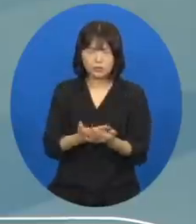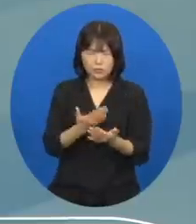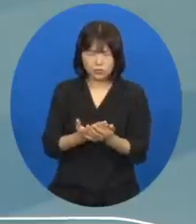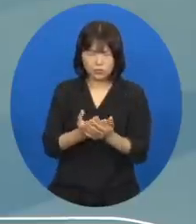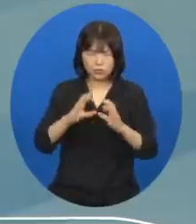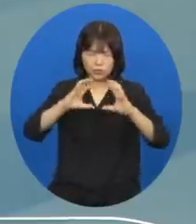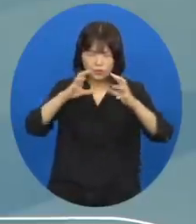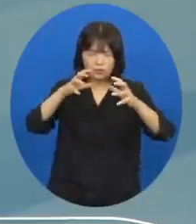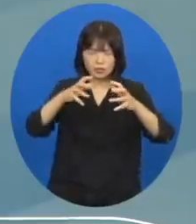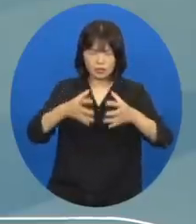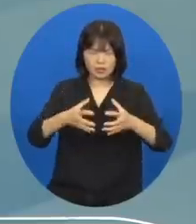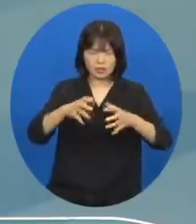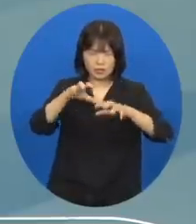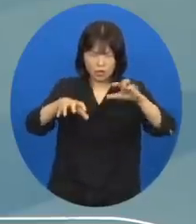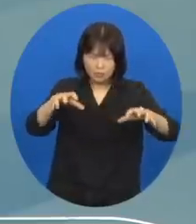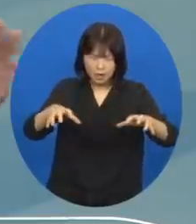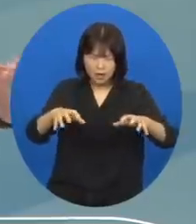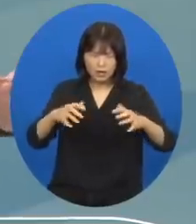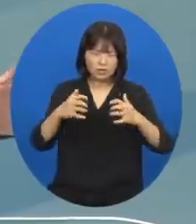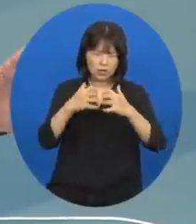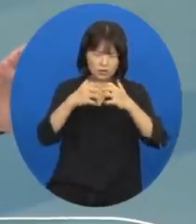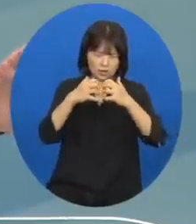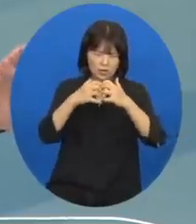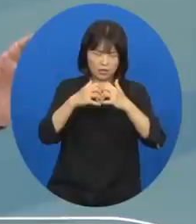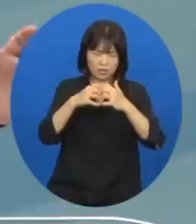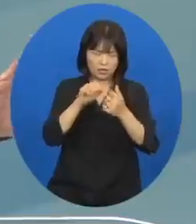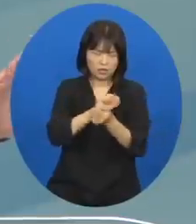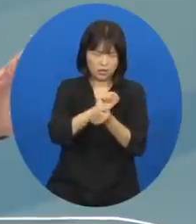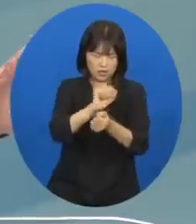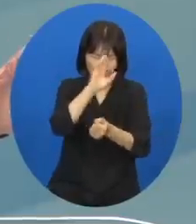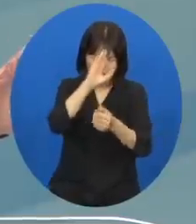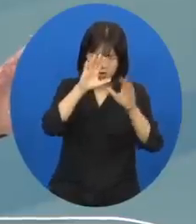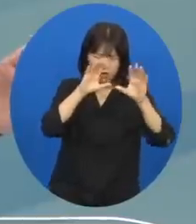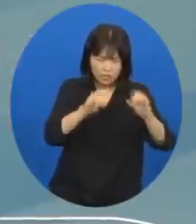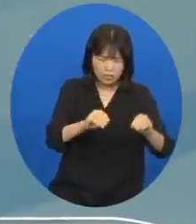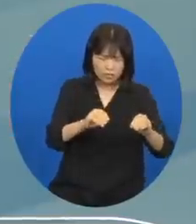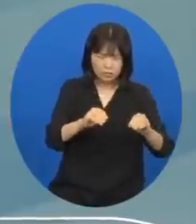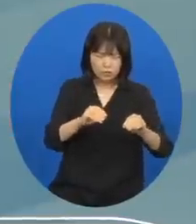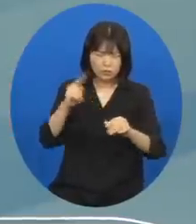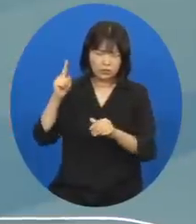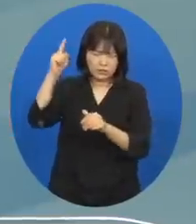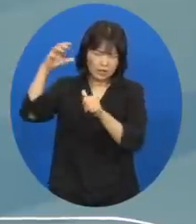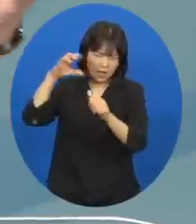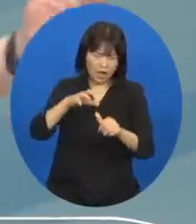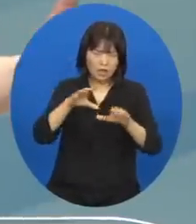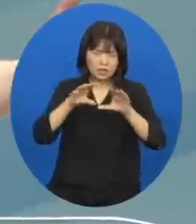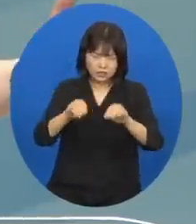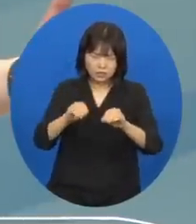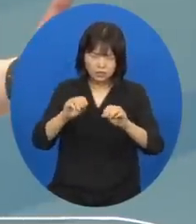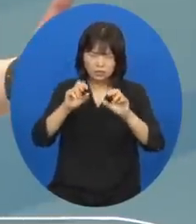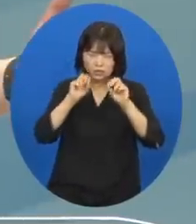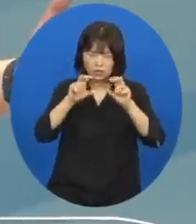열방의 전쟁과 전염병이 그치고 재앙이 그치고 선교의 새문이